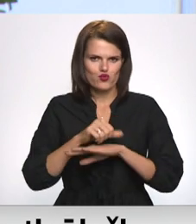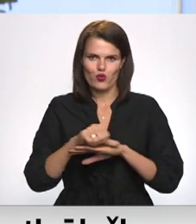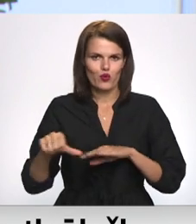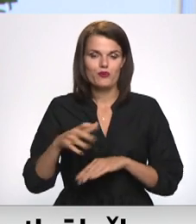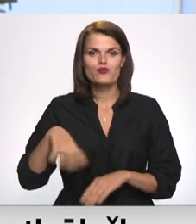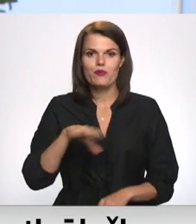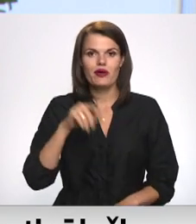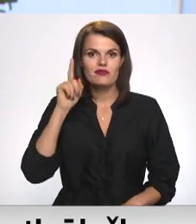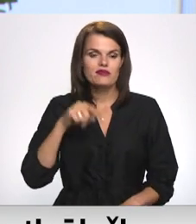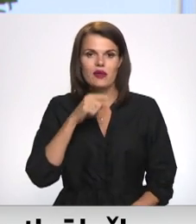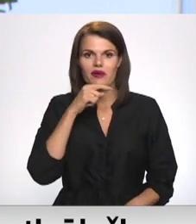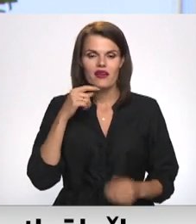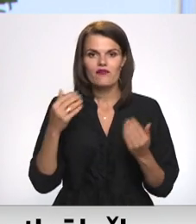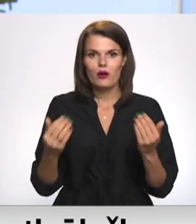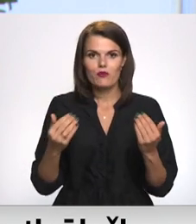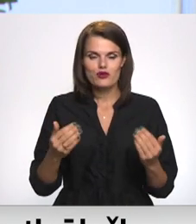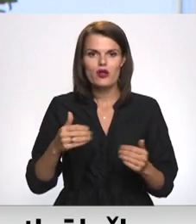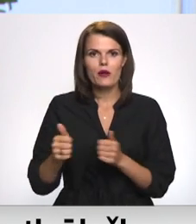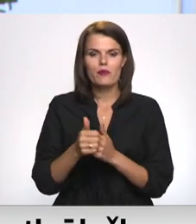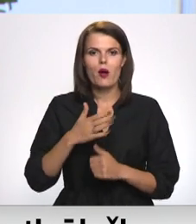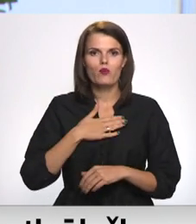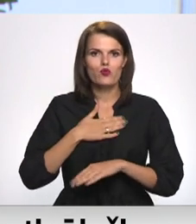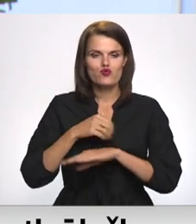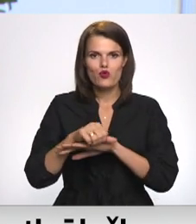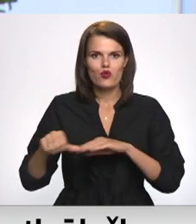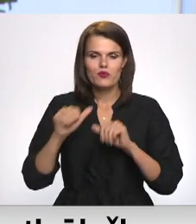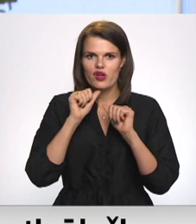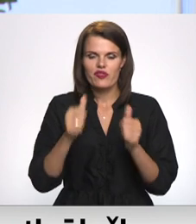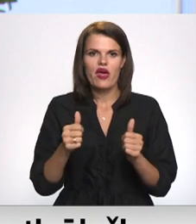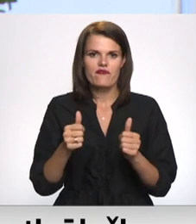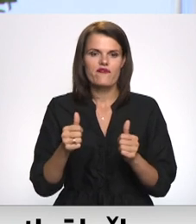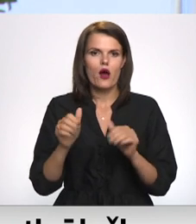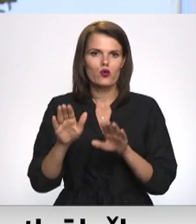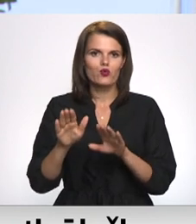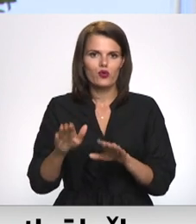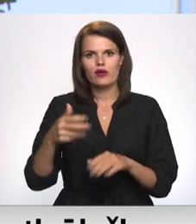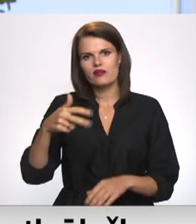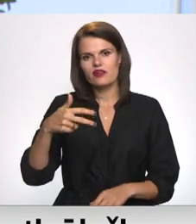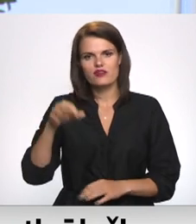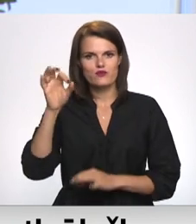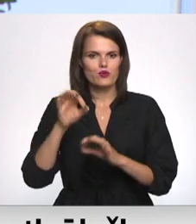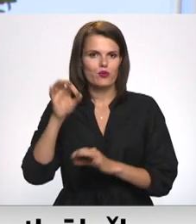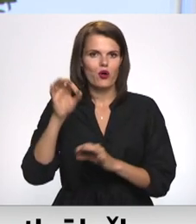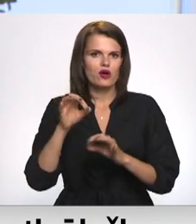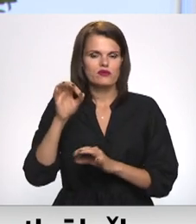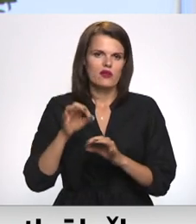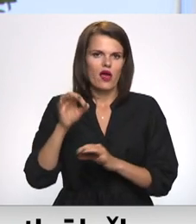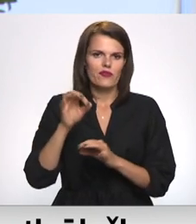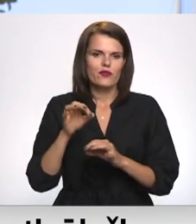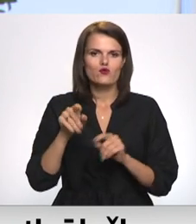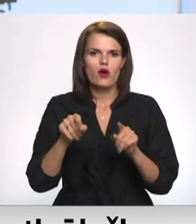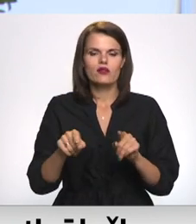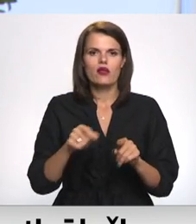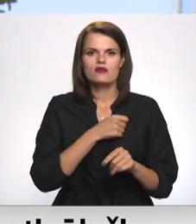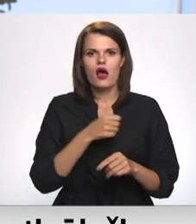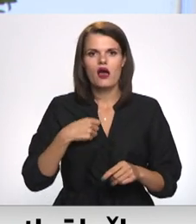mēs zinām, Krievija pašlaik pie mūsu robežām nespēja turēt vairāk kā varbūt 30% no tiem spēkiem,